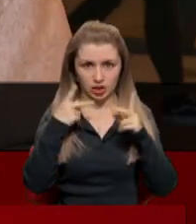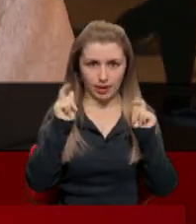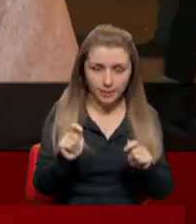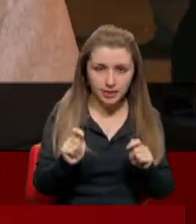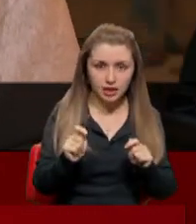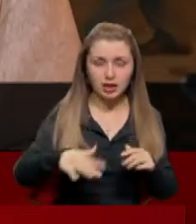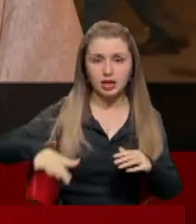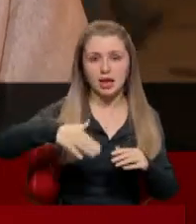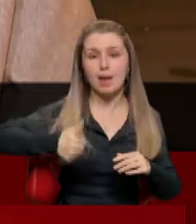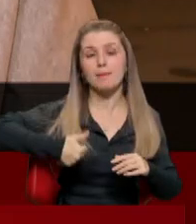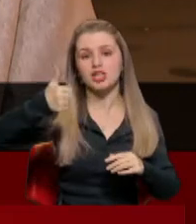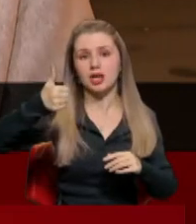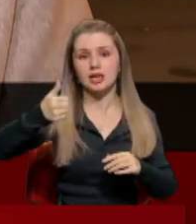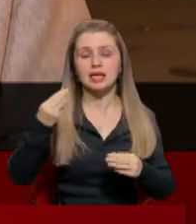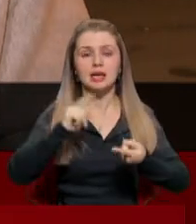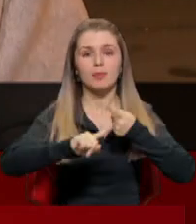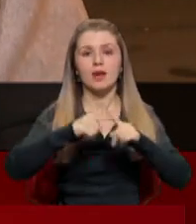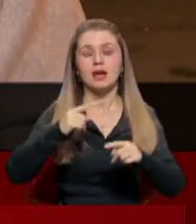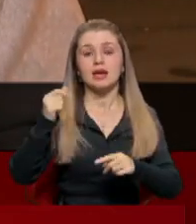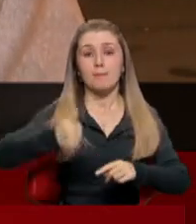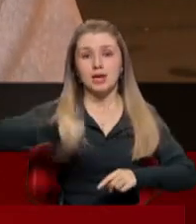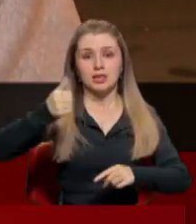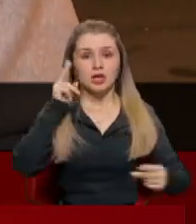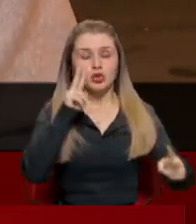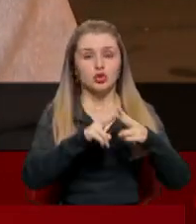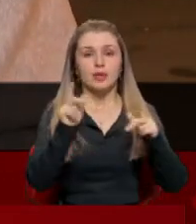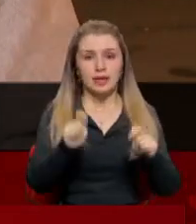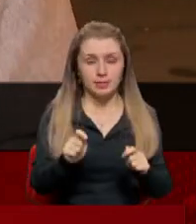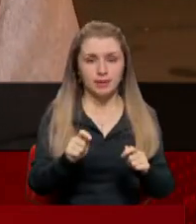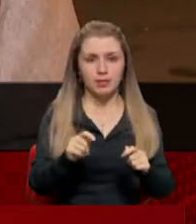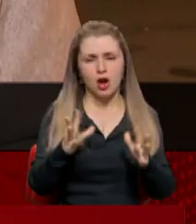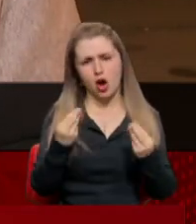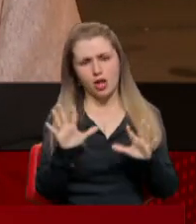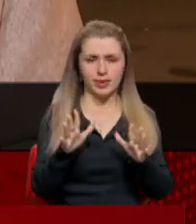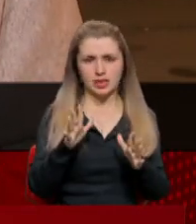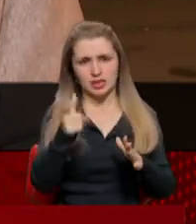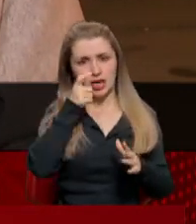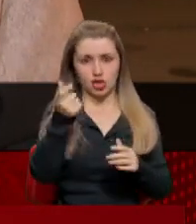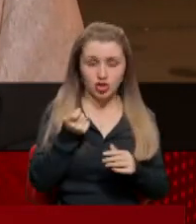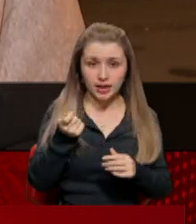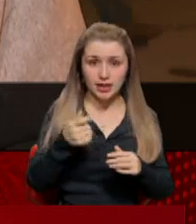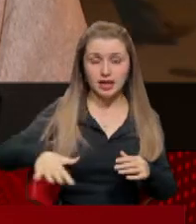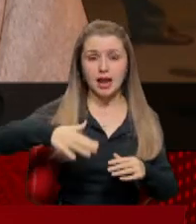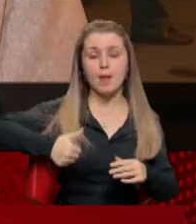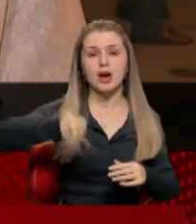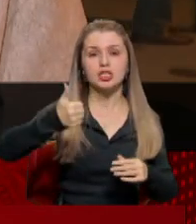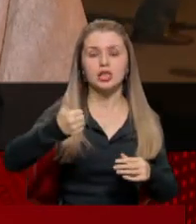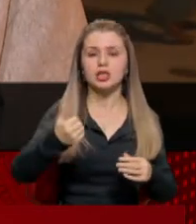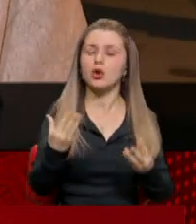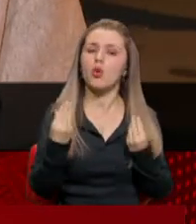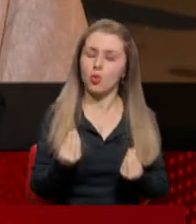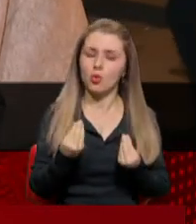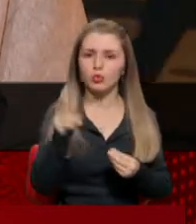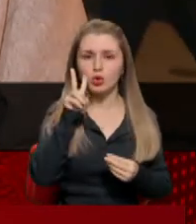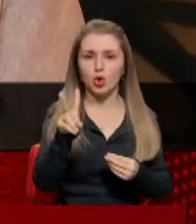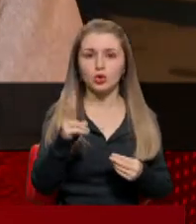açıklamada genel başkanların İyi Partili lideriyle bir görüşme yapabileceğinin olasılığına dikkat çekilmişti. Genel başkanın olumlu